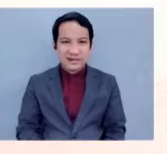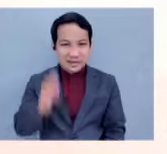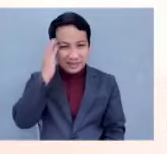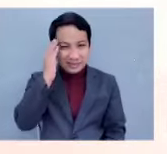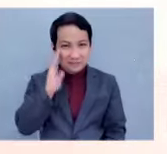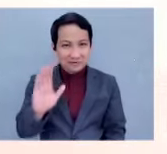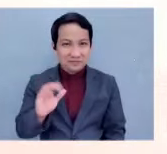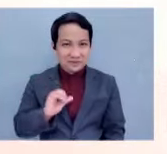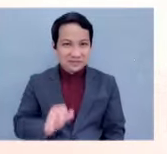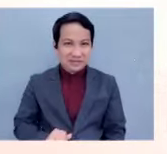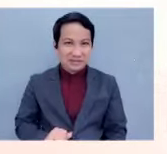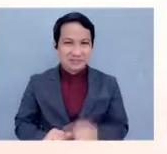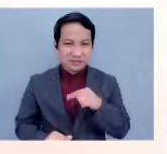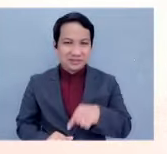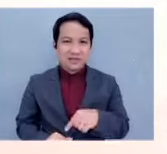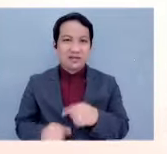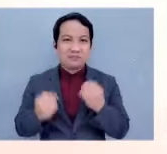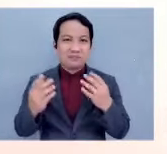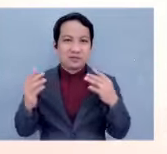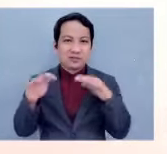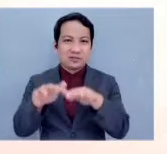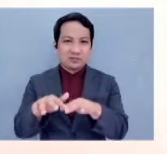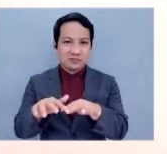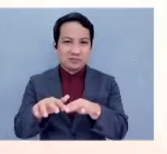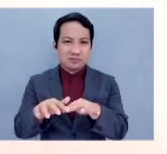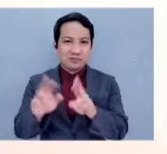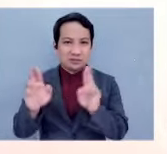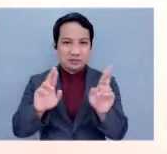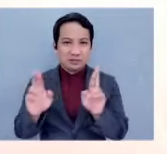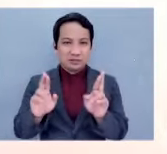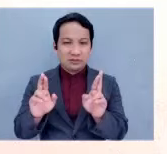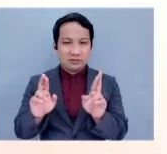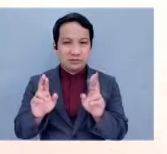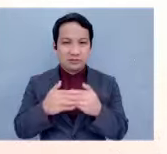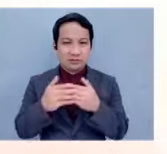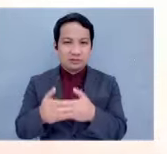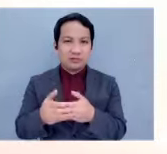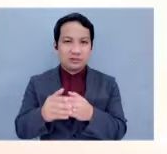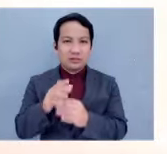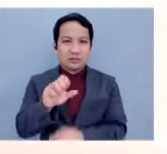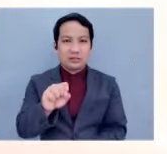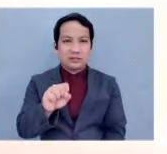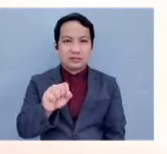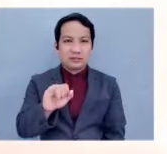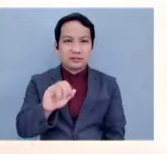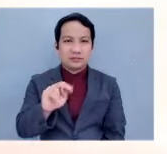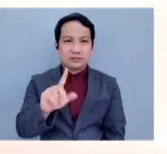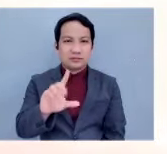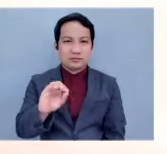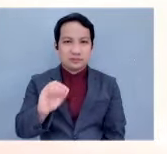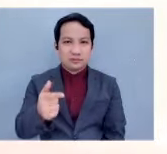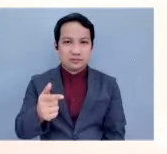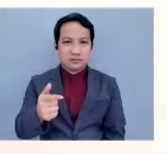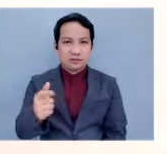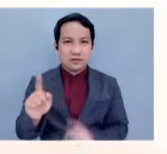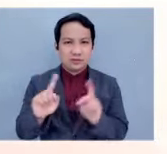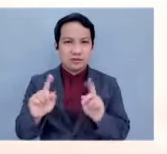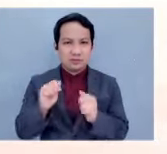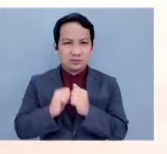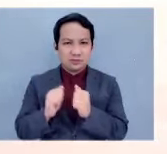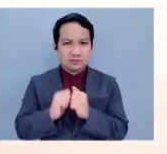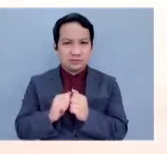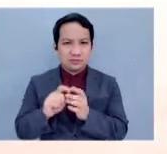milyong bisita at turista na naman ang inaasahang makikisa sa Sinulog Festival sa Cebu. Ano nga bang pinagmulan